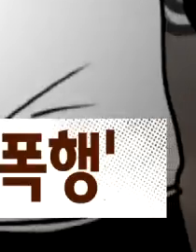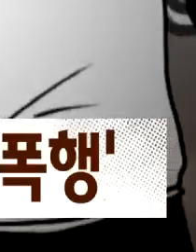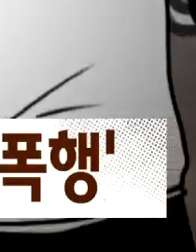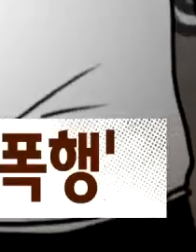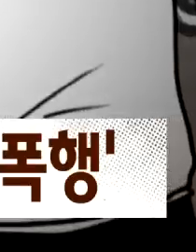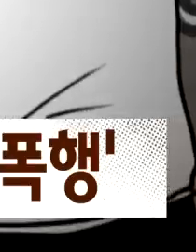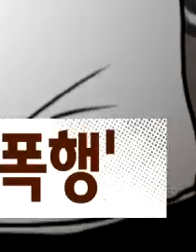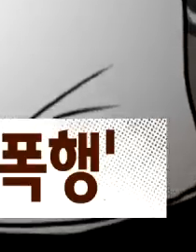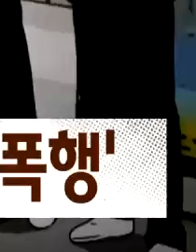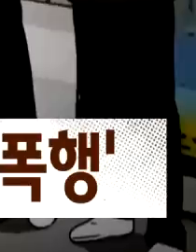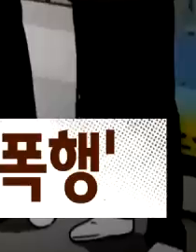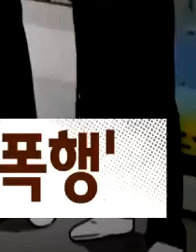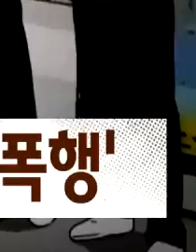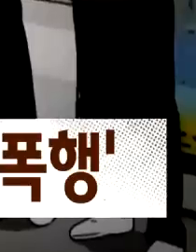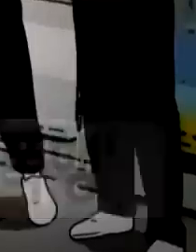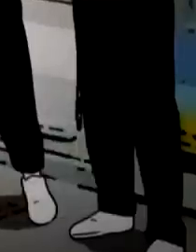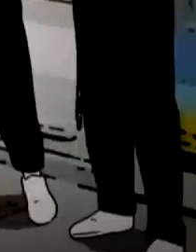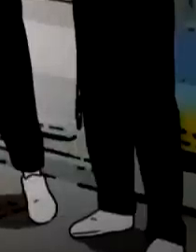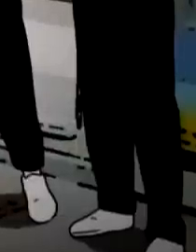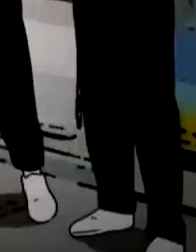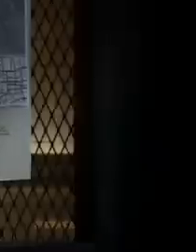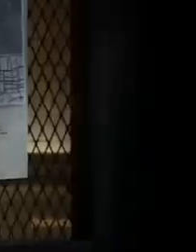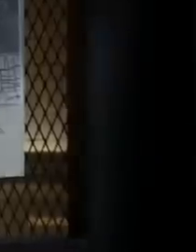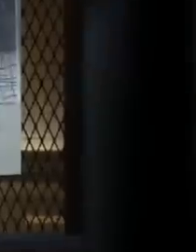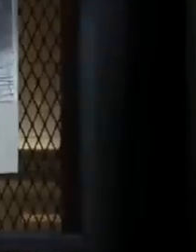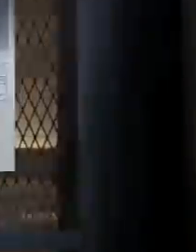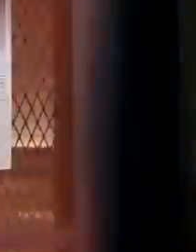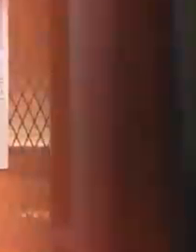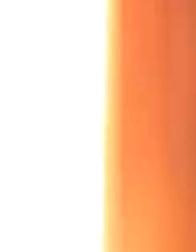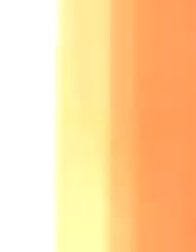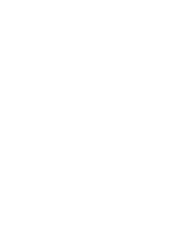건 올해 중학교를 졸업한 10대 청소년들이었습니다.